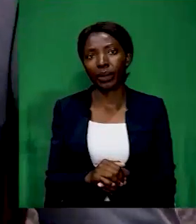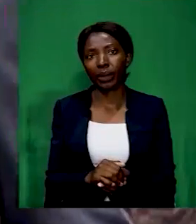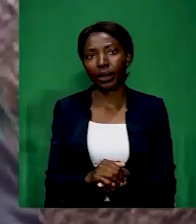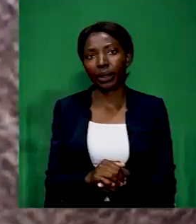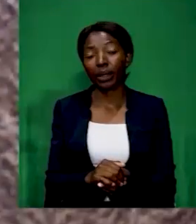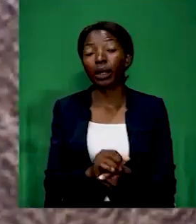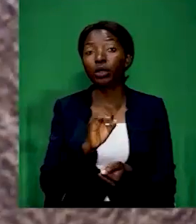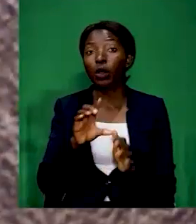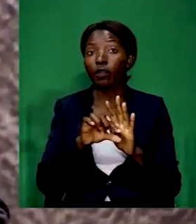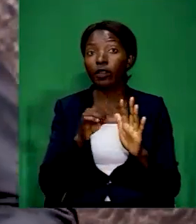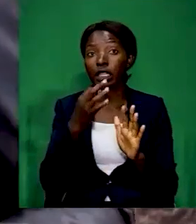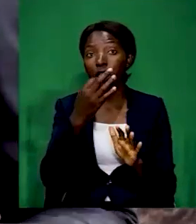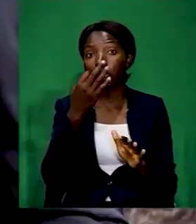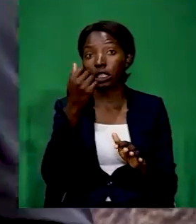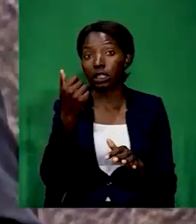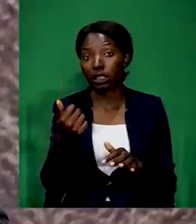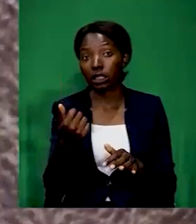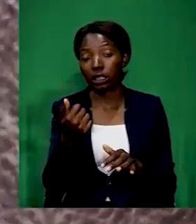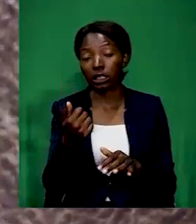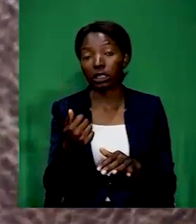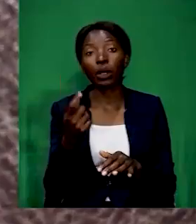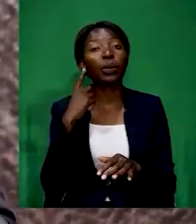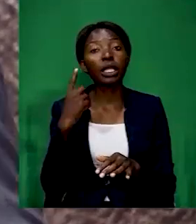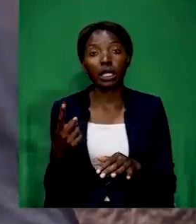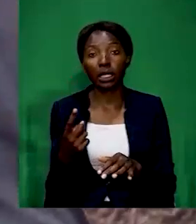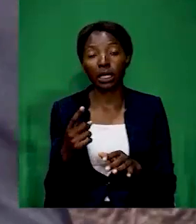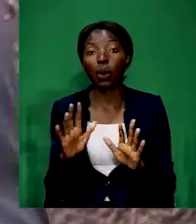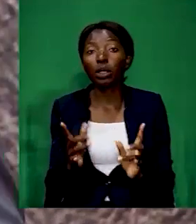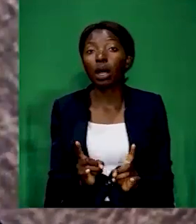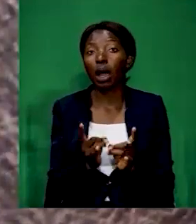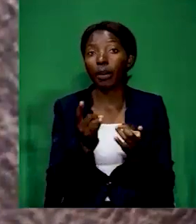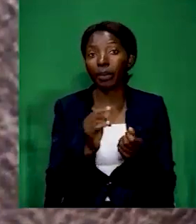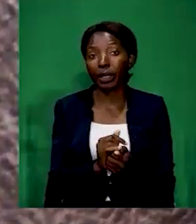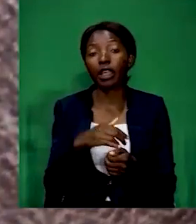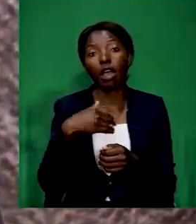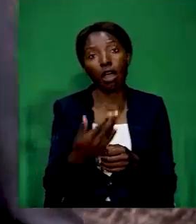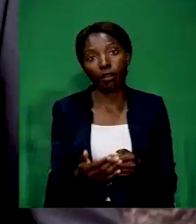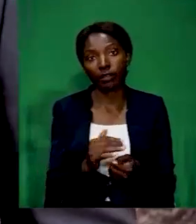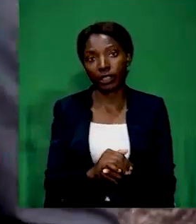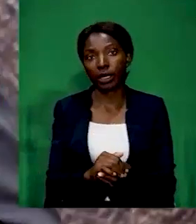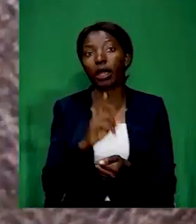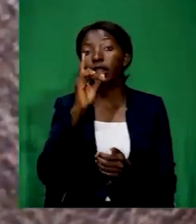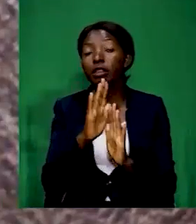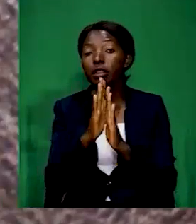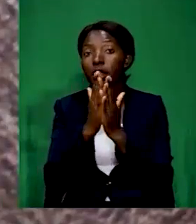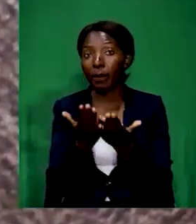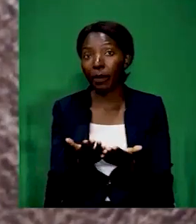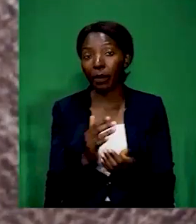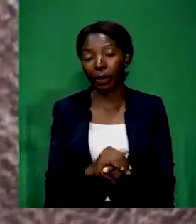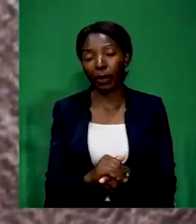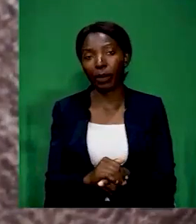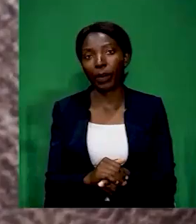Saka pa verse 36 tinonzwa zvino yitika pamberi. Bhaibheri